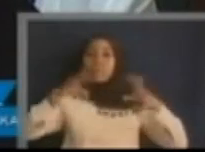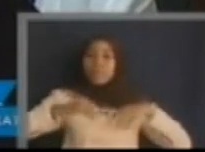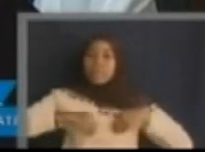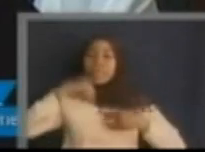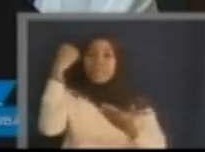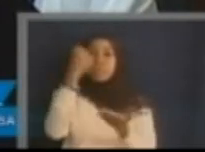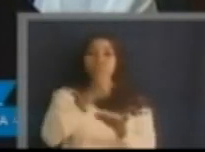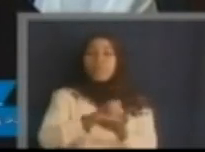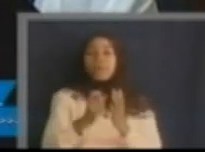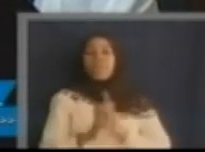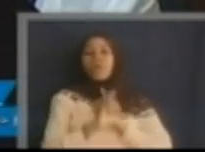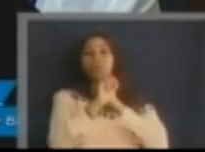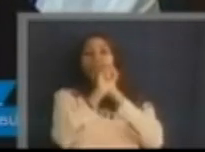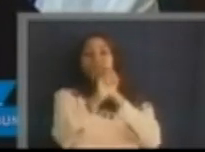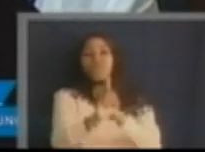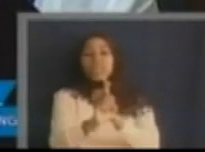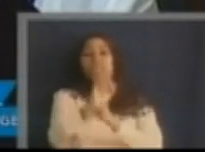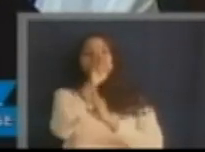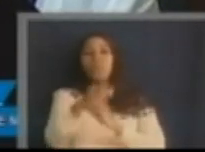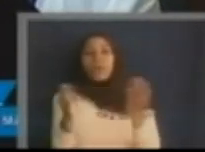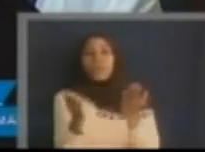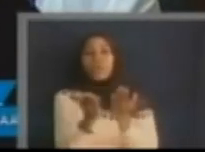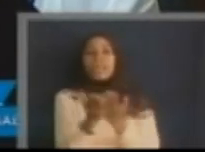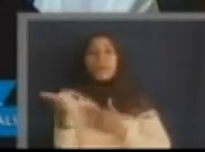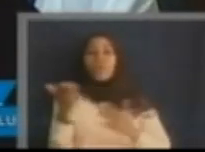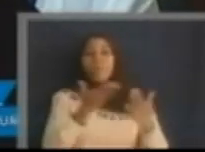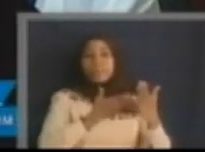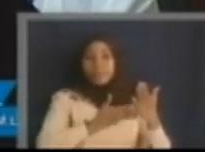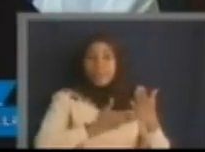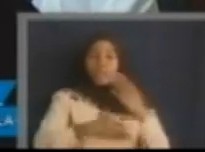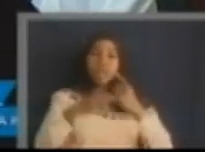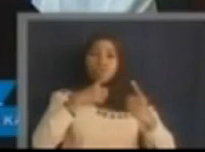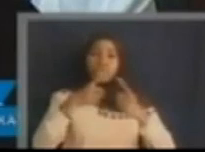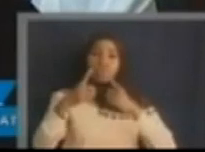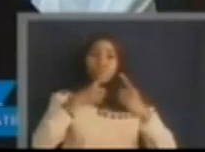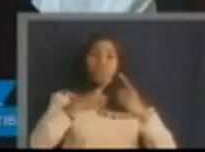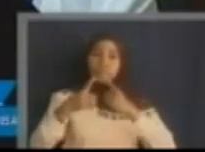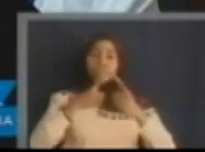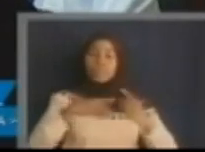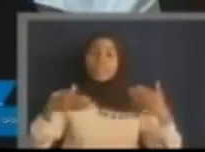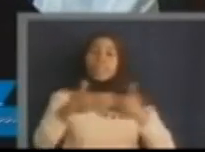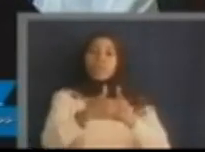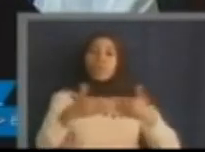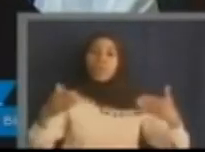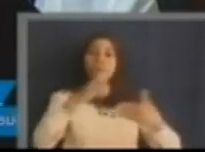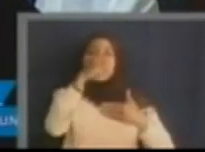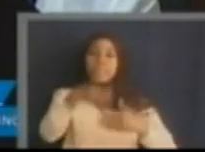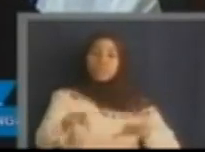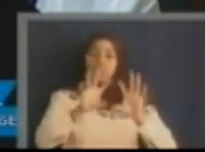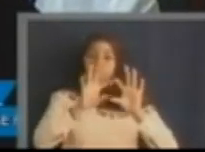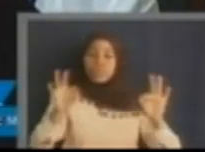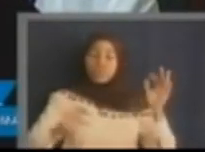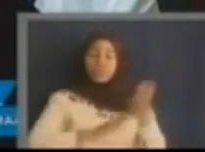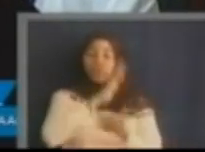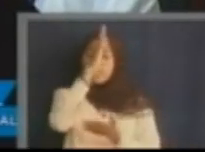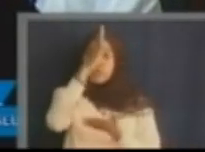kuzifuata? Kwa hiyo ninaomba sana sana tujaribu kuongea, tunaongea lugha ambazo kwa kweli zinalinda heshima